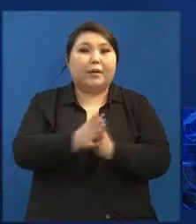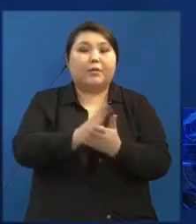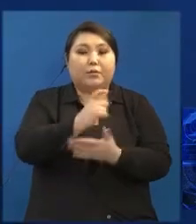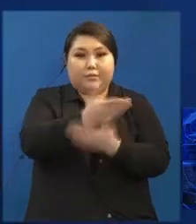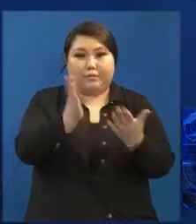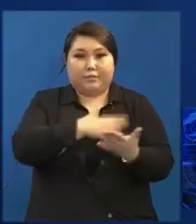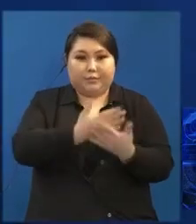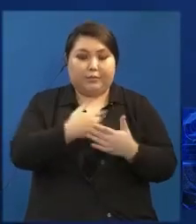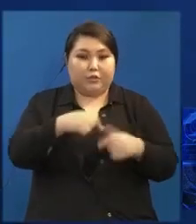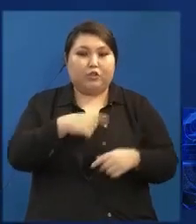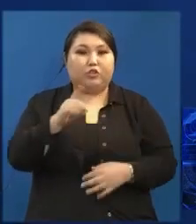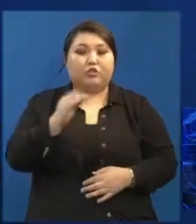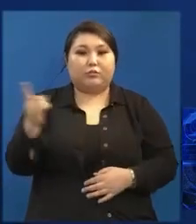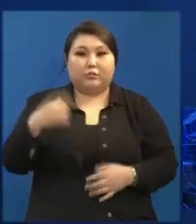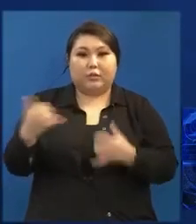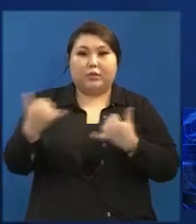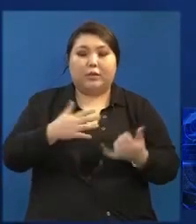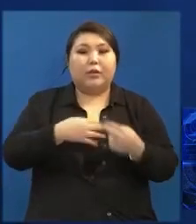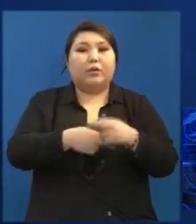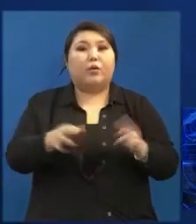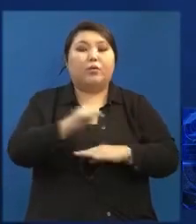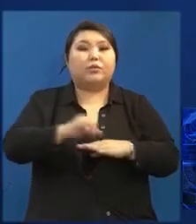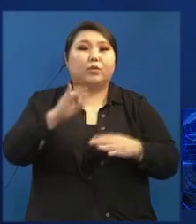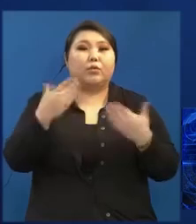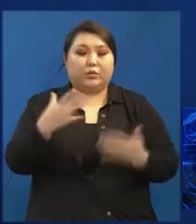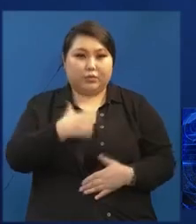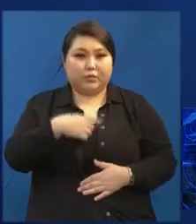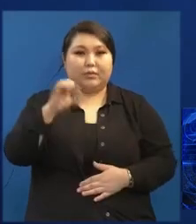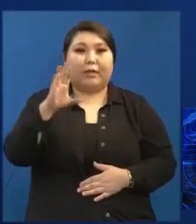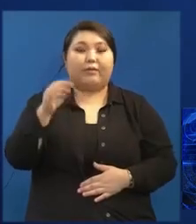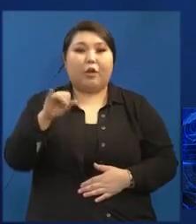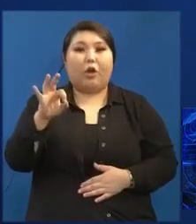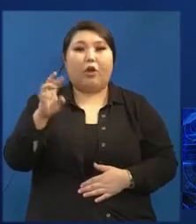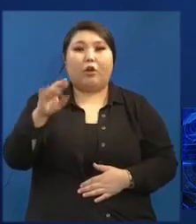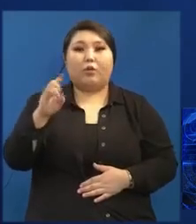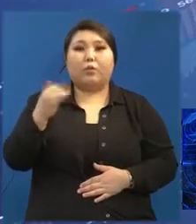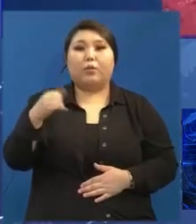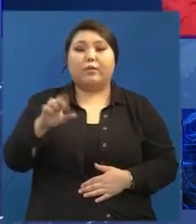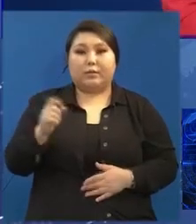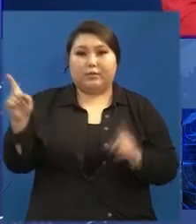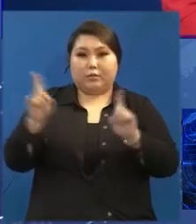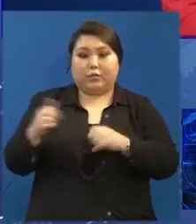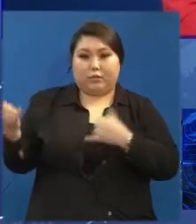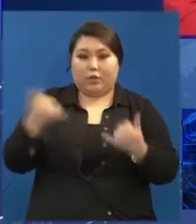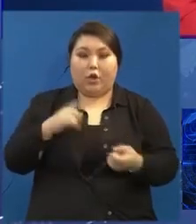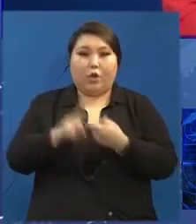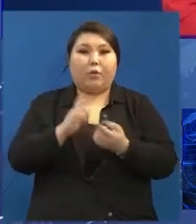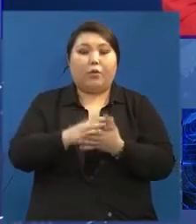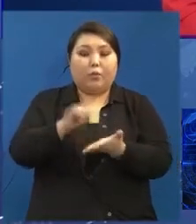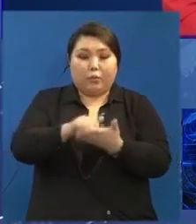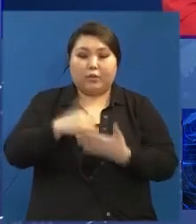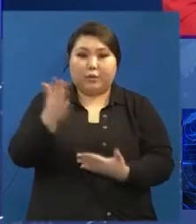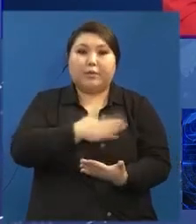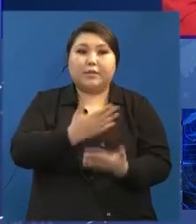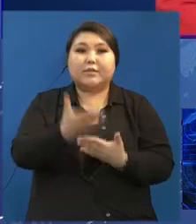Хамтаага таа бүхэндээ баярлалаа. Энэ сэдвээр бид зочинтой ярилц болно. Манай студиуд улсын хурлын гишүүн Салдангийн Одон Туяа иргэдэж өргөдөж холбогдсон байна. Урилга